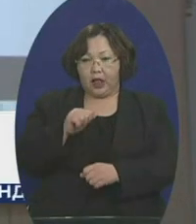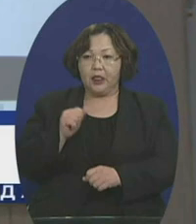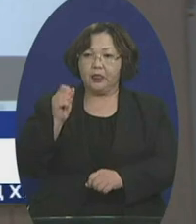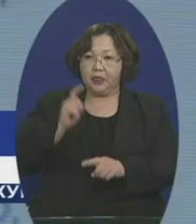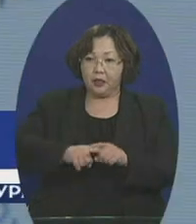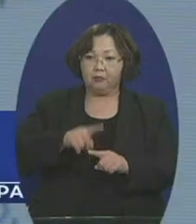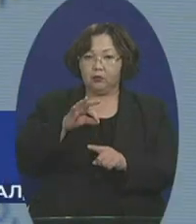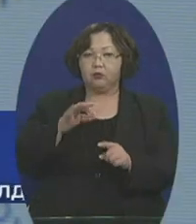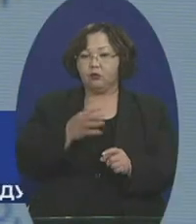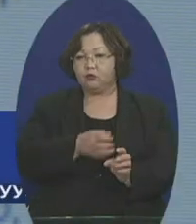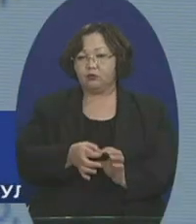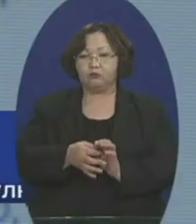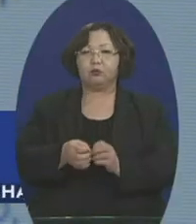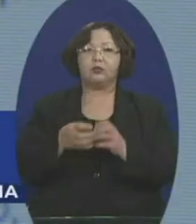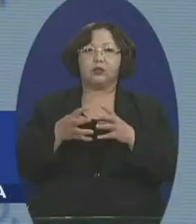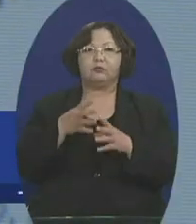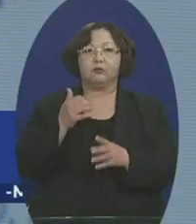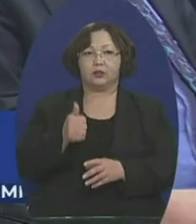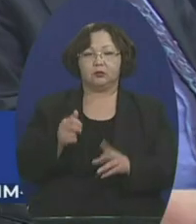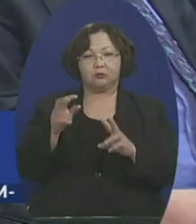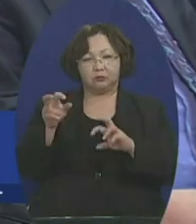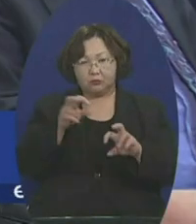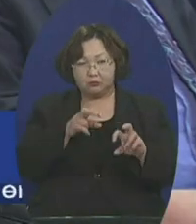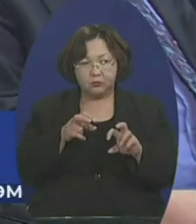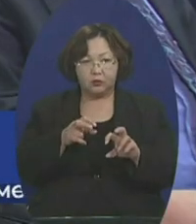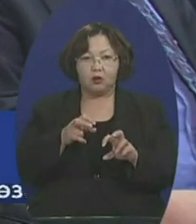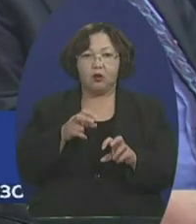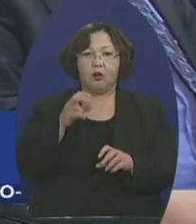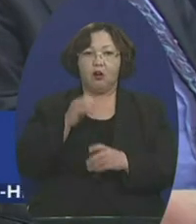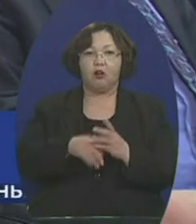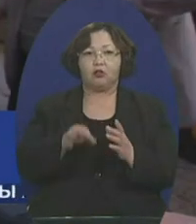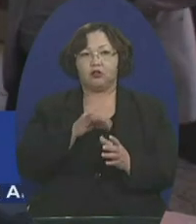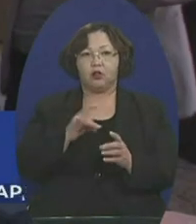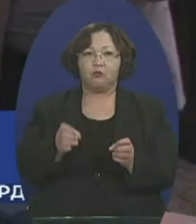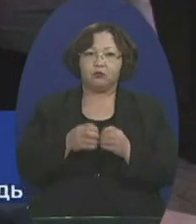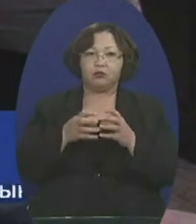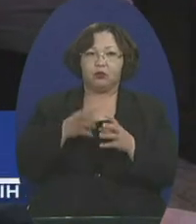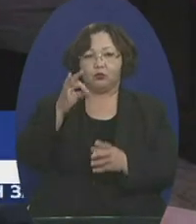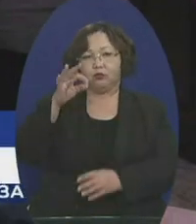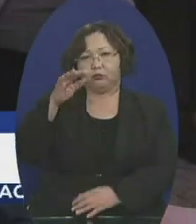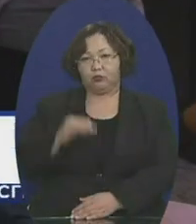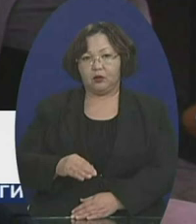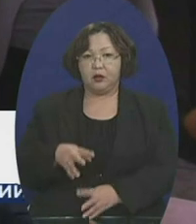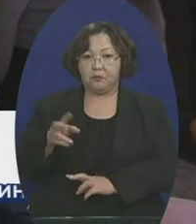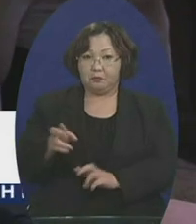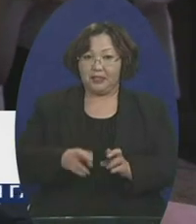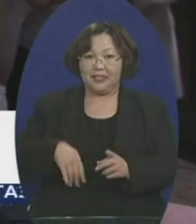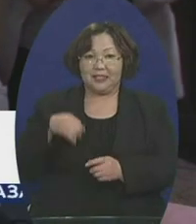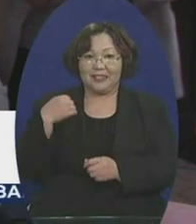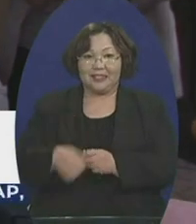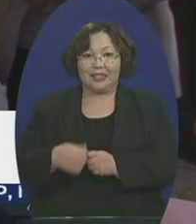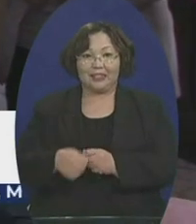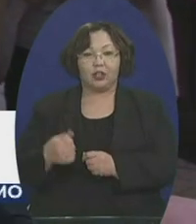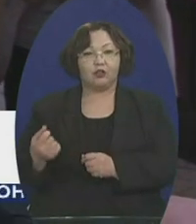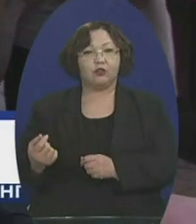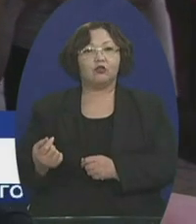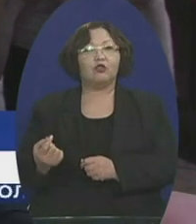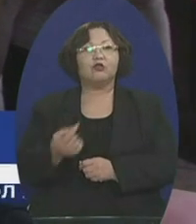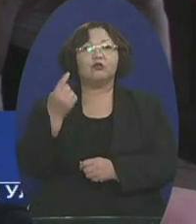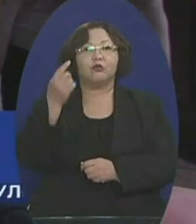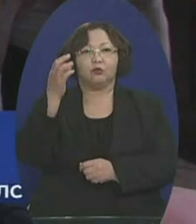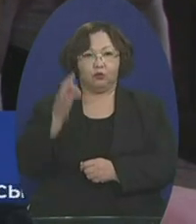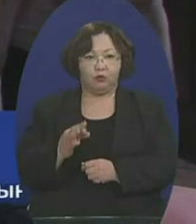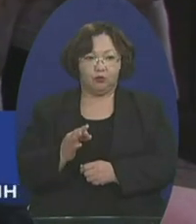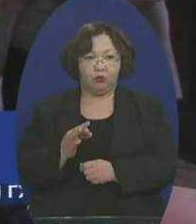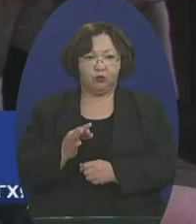байна. Судалгаагаар ажиллах хүчний оролцоо бүтээмж буурсаар байгааг тогтоожээ. Бизнесийн зардал нь айгүй өндөр байгаа учраас бид нэр одоо ажил